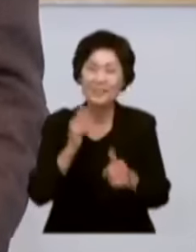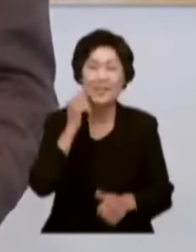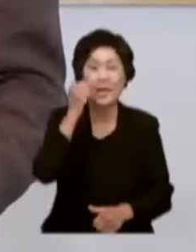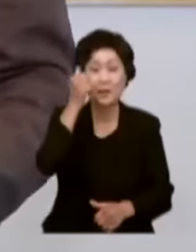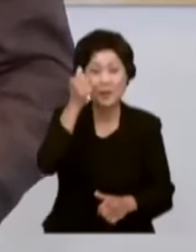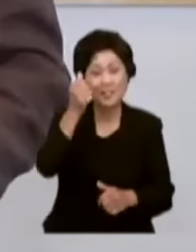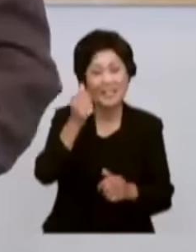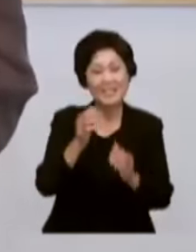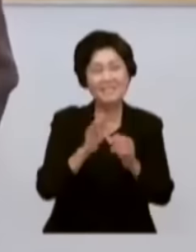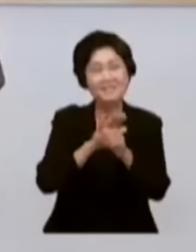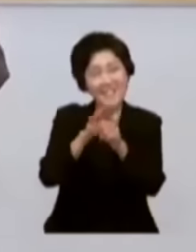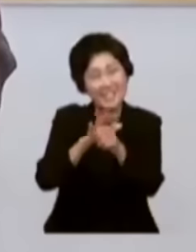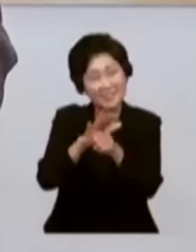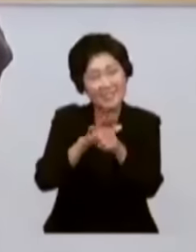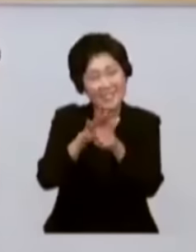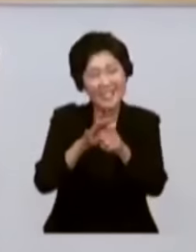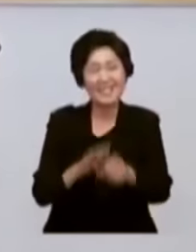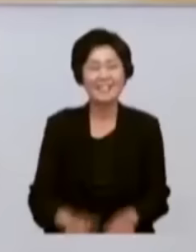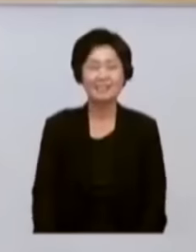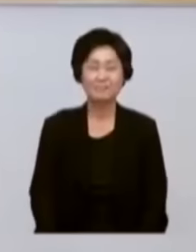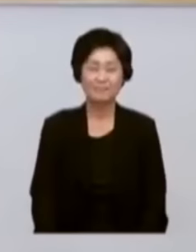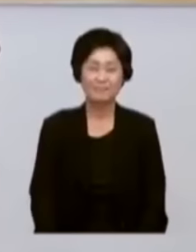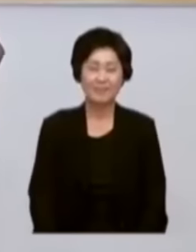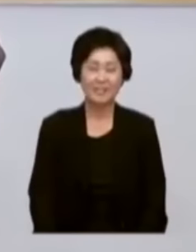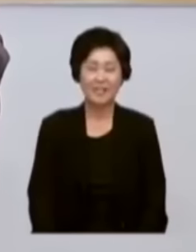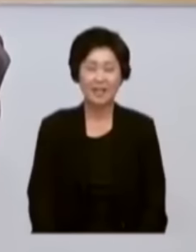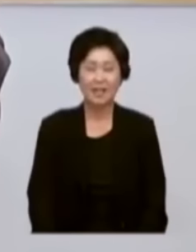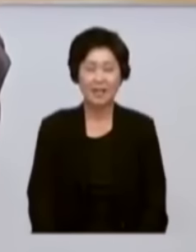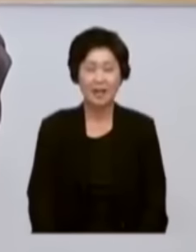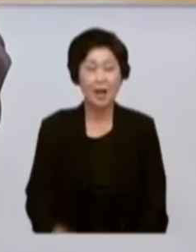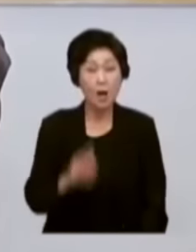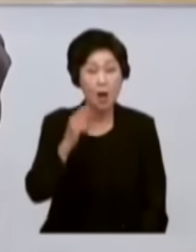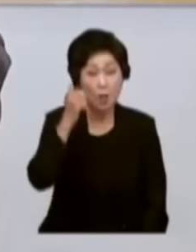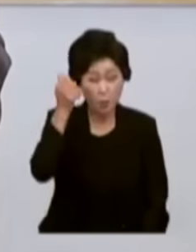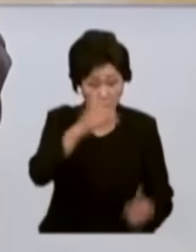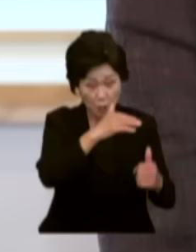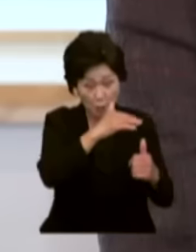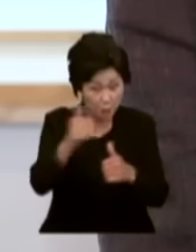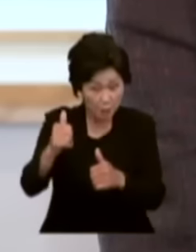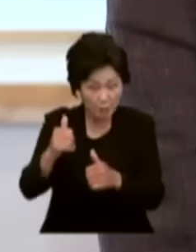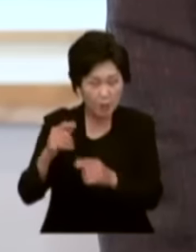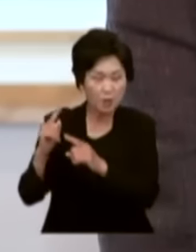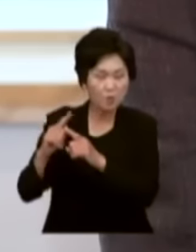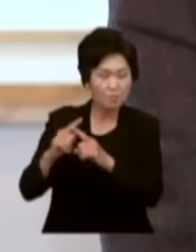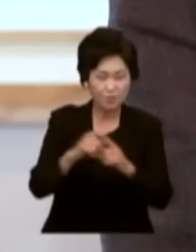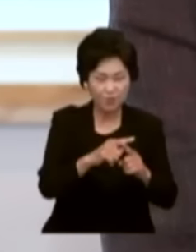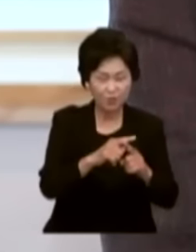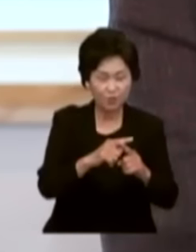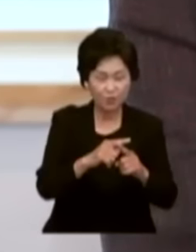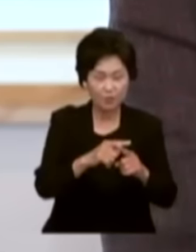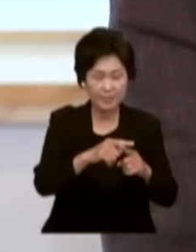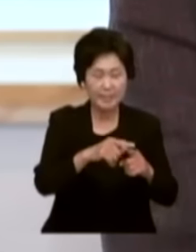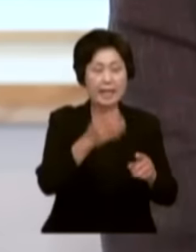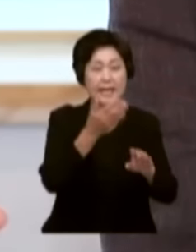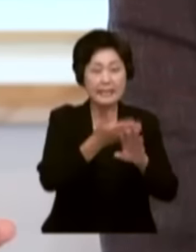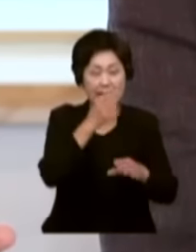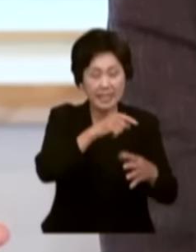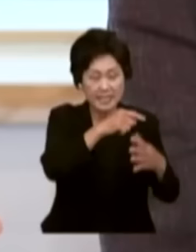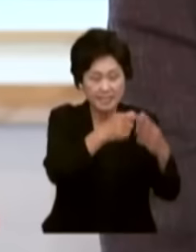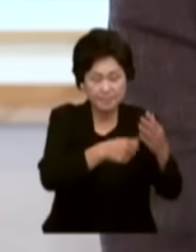아니 잘 될 수밖에 없었던 이유가 주성민 목사님이 부르시면 스케줄이 있는데도 과감하게 스케줄 정리해서